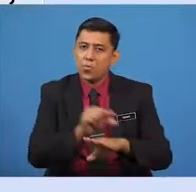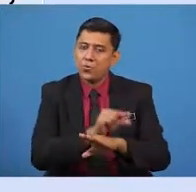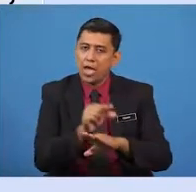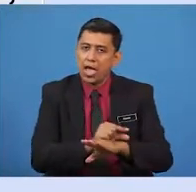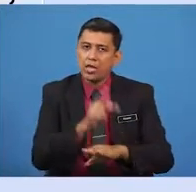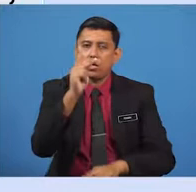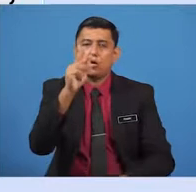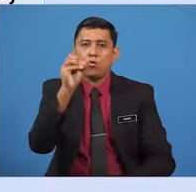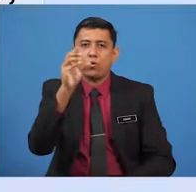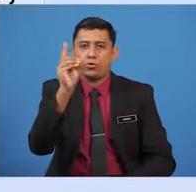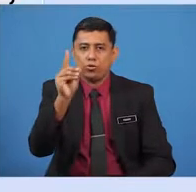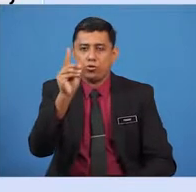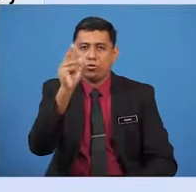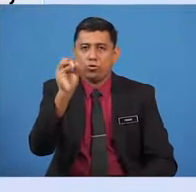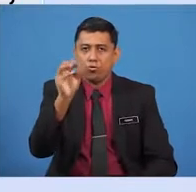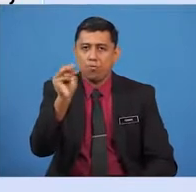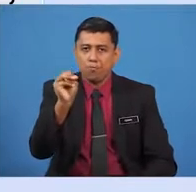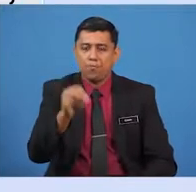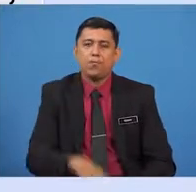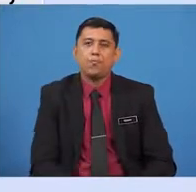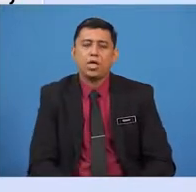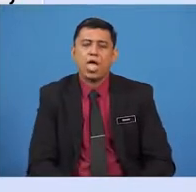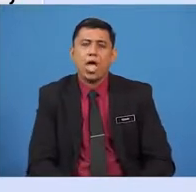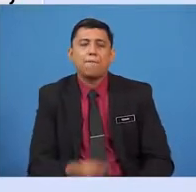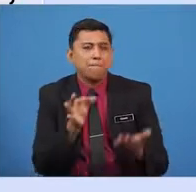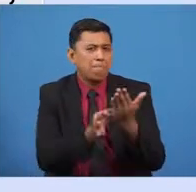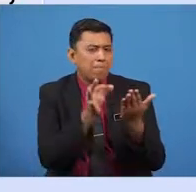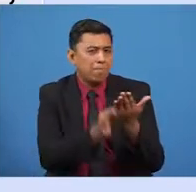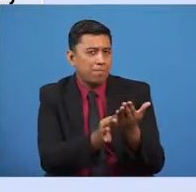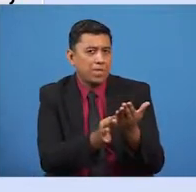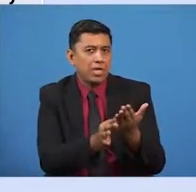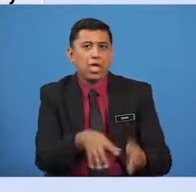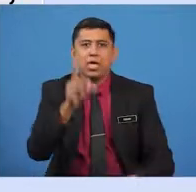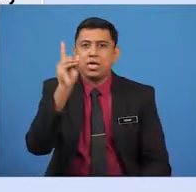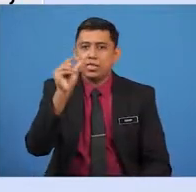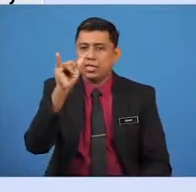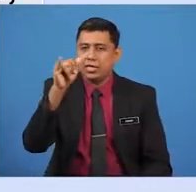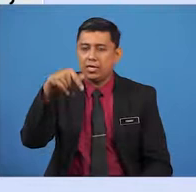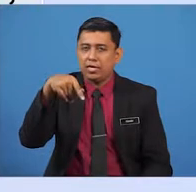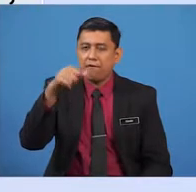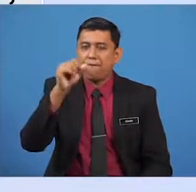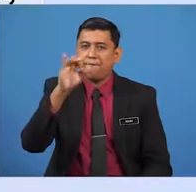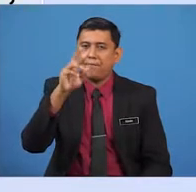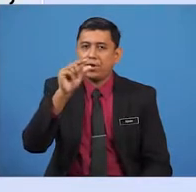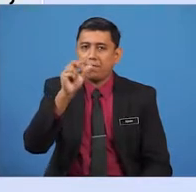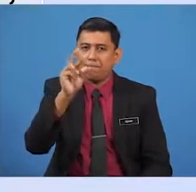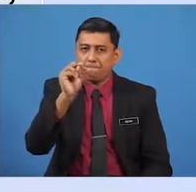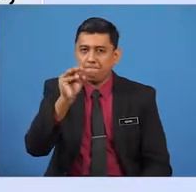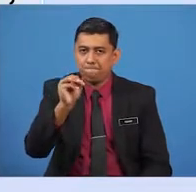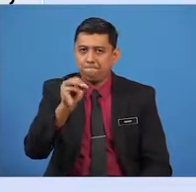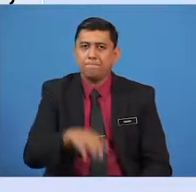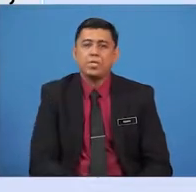penggunaan kondom, diafragma, alat intrauterin, spermisid dan